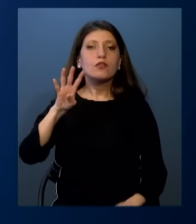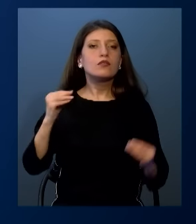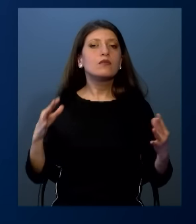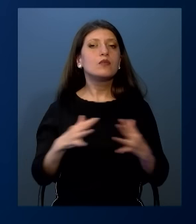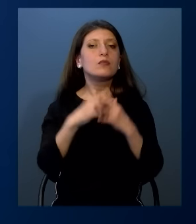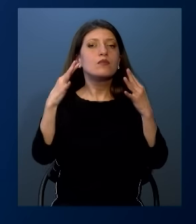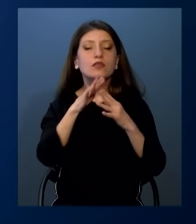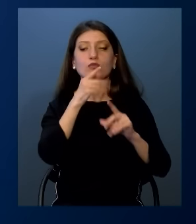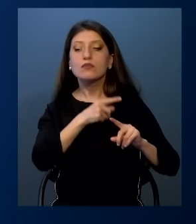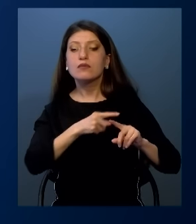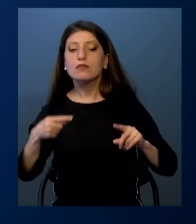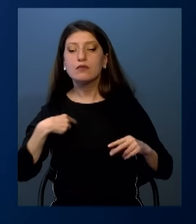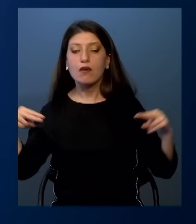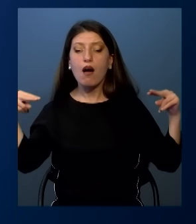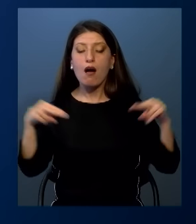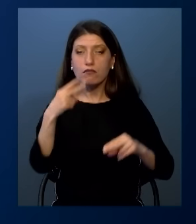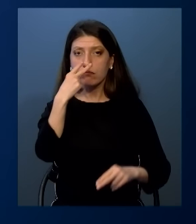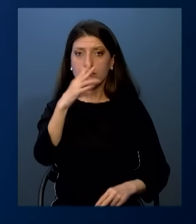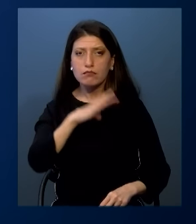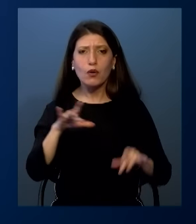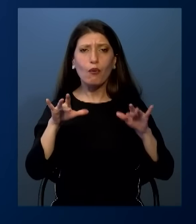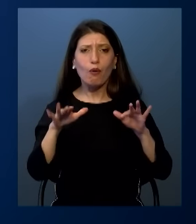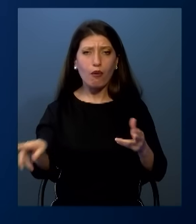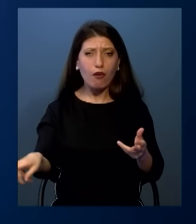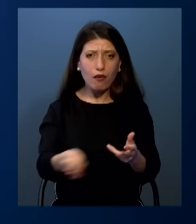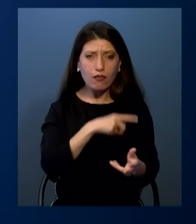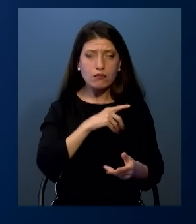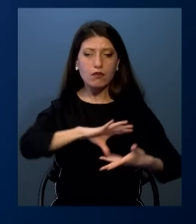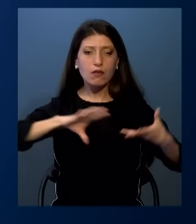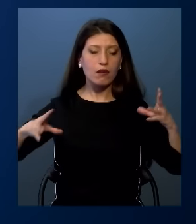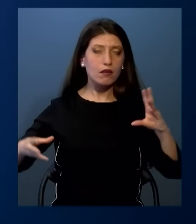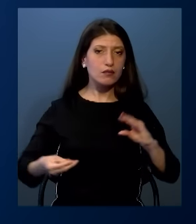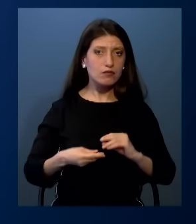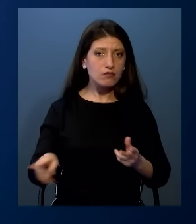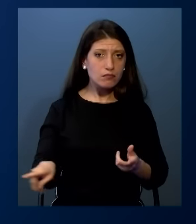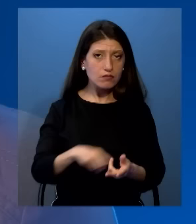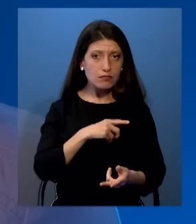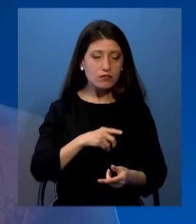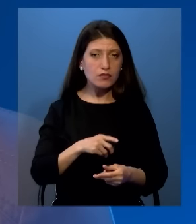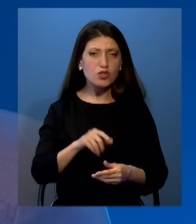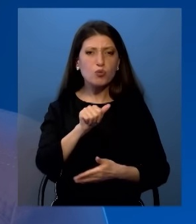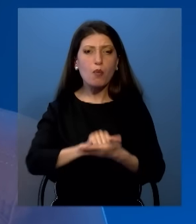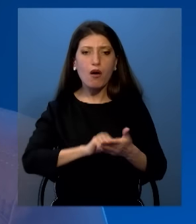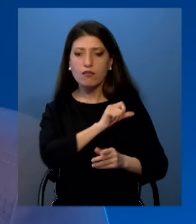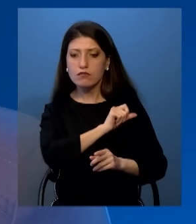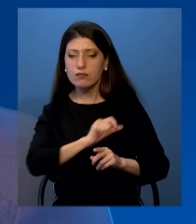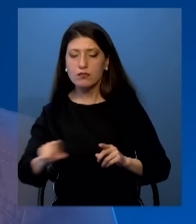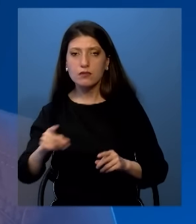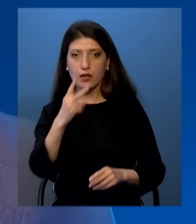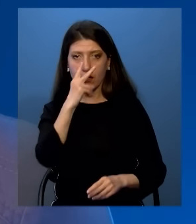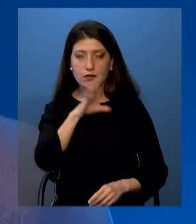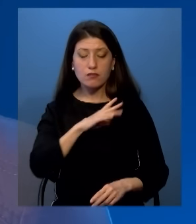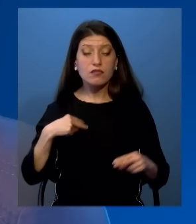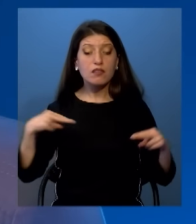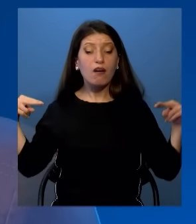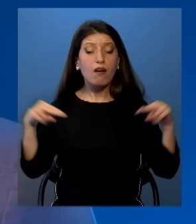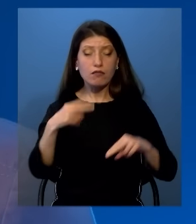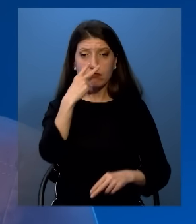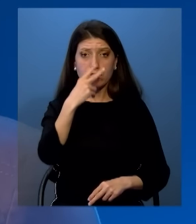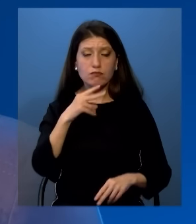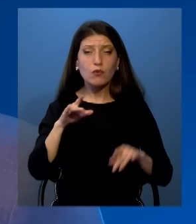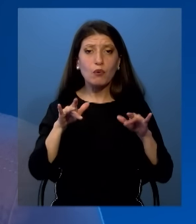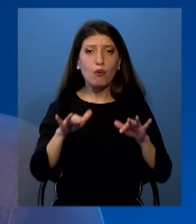44-օրյայի ընթացքում ականատեսը եղա և գործողությունների, և դրանց արդյունքներին, և դրանց հետևանքներին։ Ականատես եղա